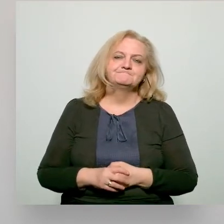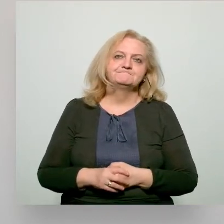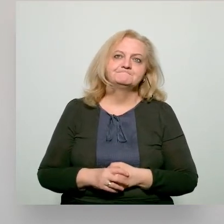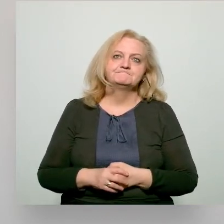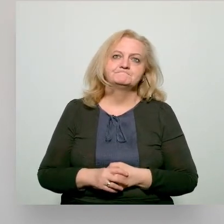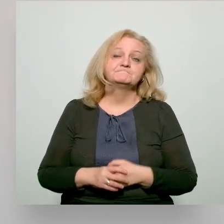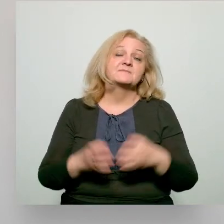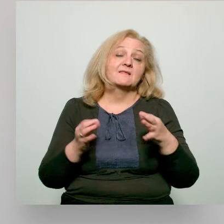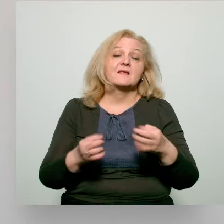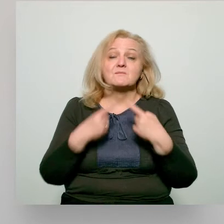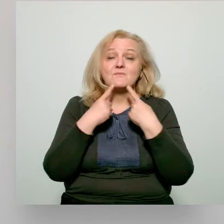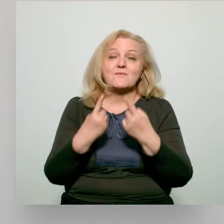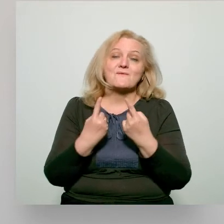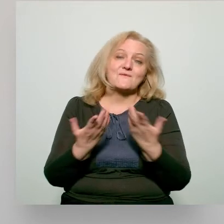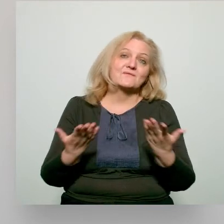jakichś różnicach.